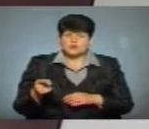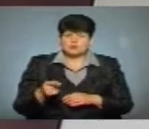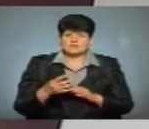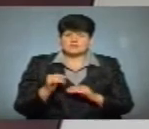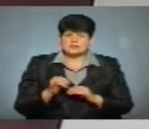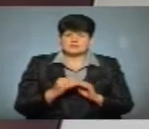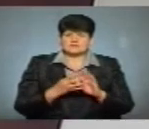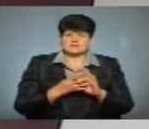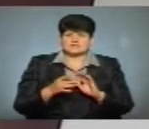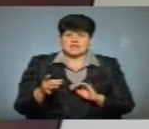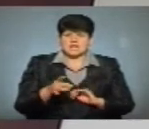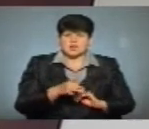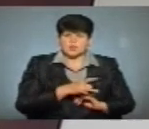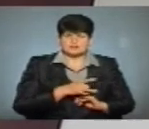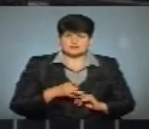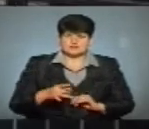9 районах.